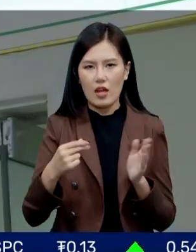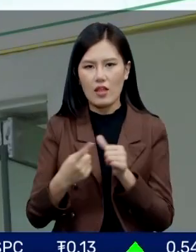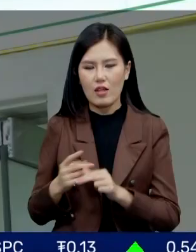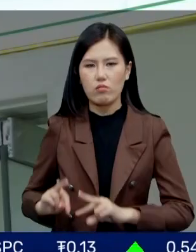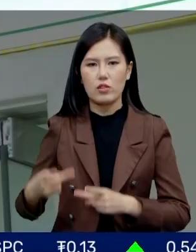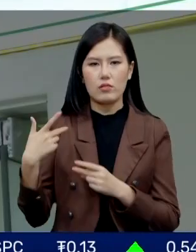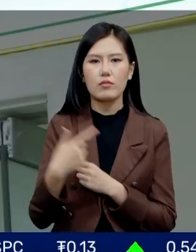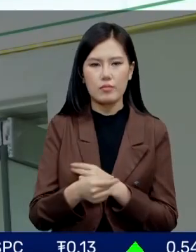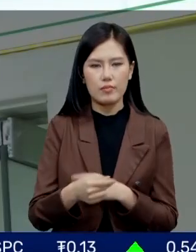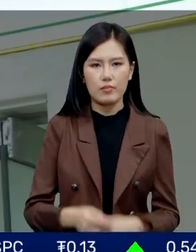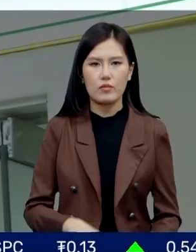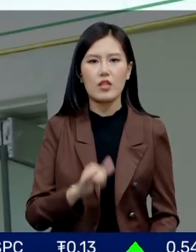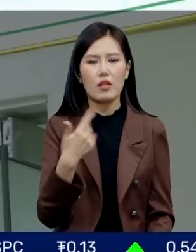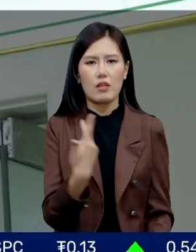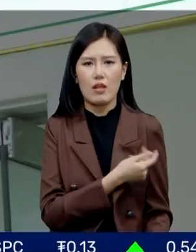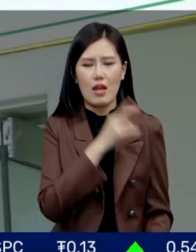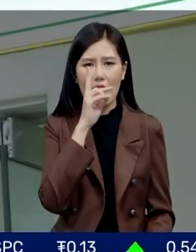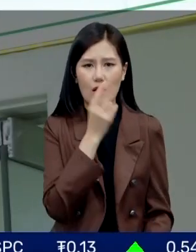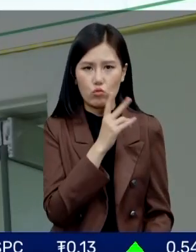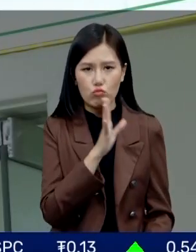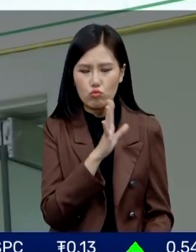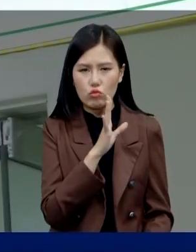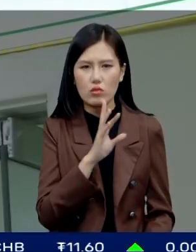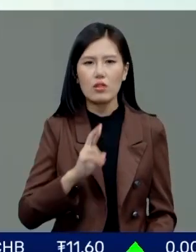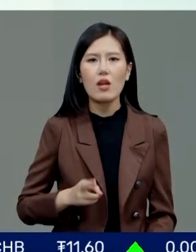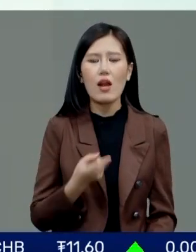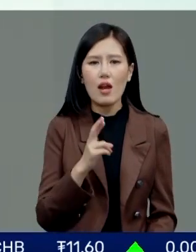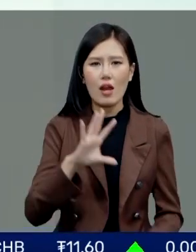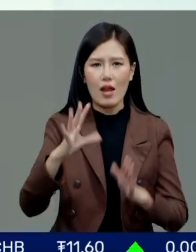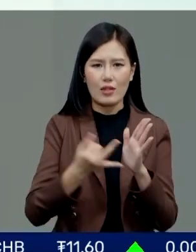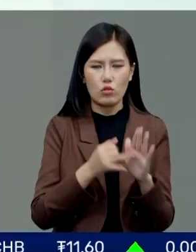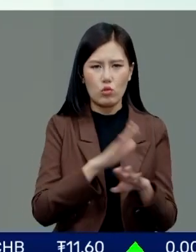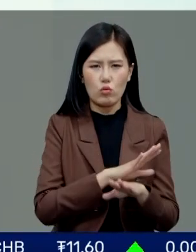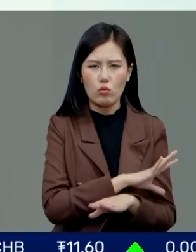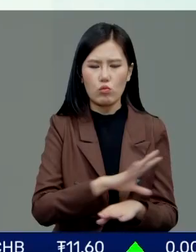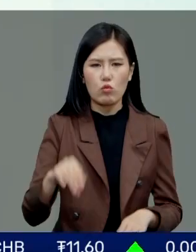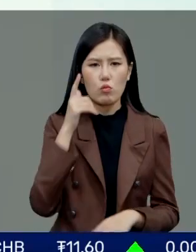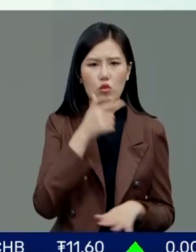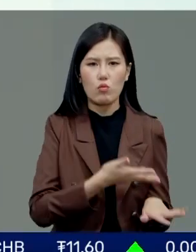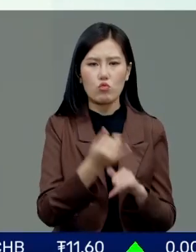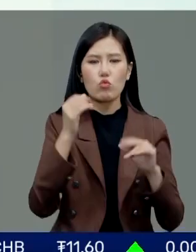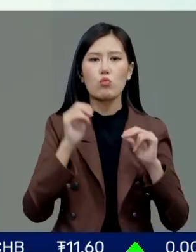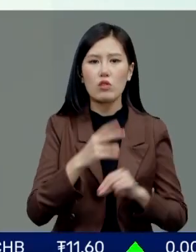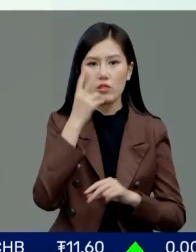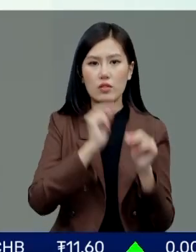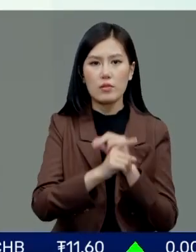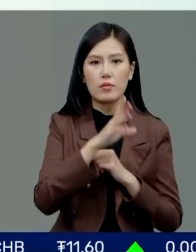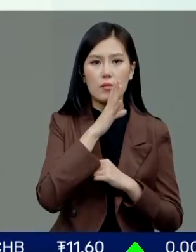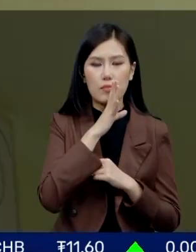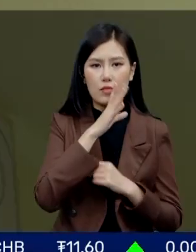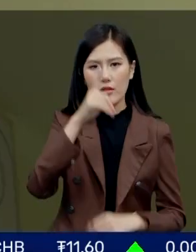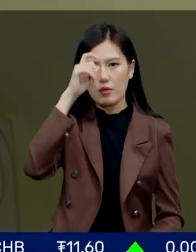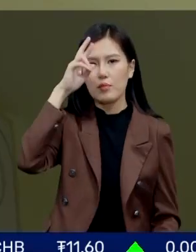байгаа. Тариа андуурч хийсэн үгүй юу? Ямар алдаанаас болж ийн 17 хүүхдийн биеийн байдал гинт муутуу гэдгийг хянан шалгахаар эрүүл мэндийн яам